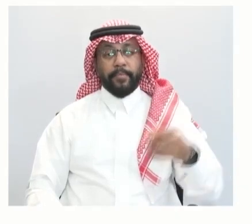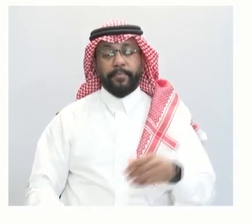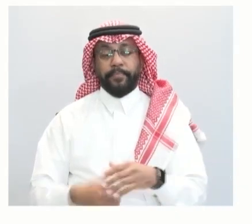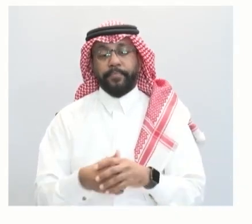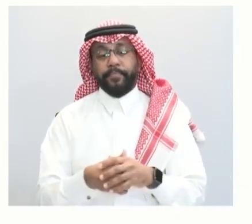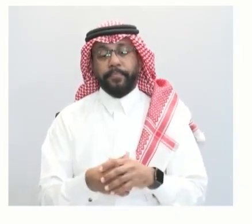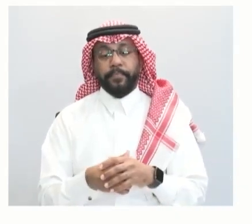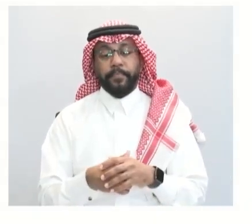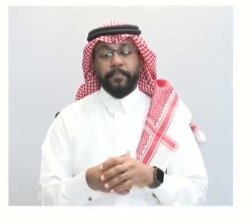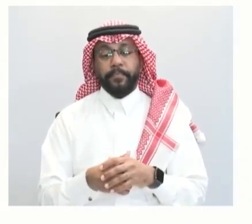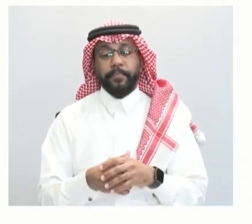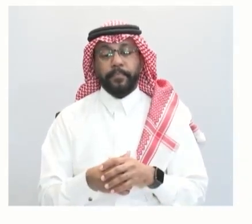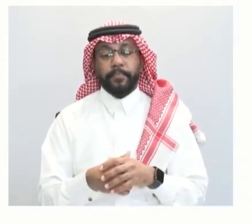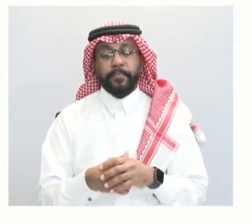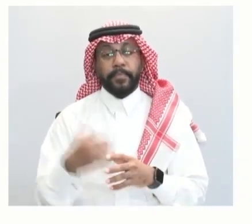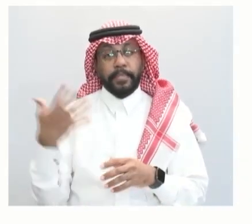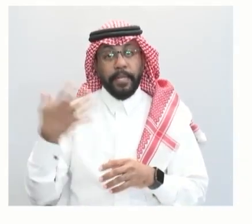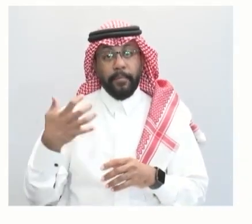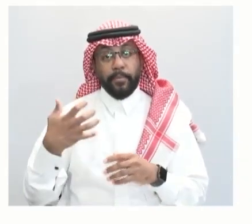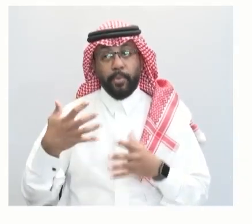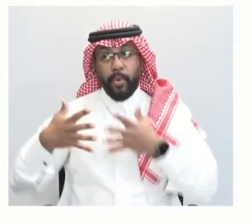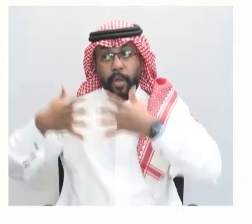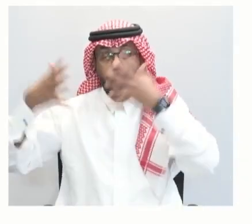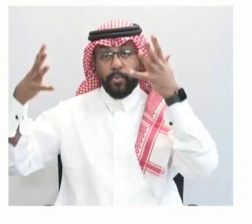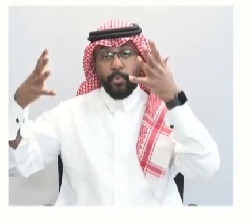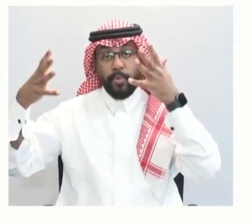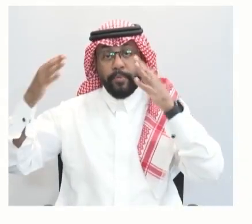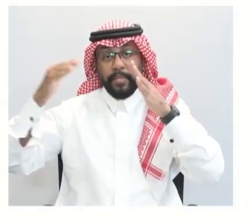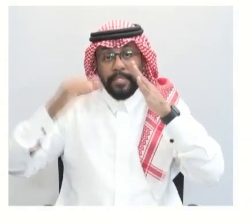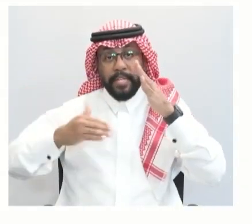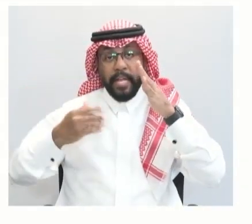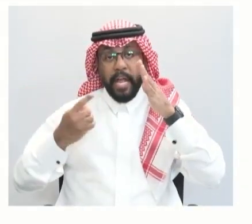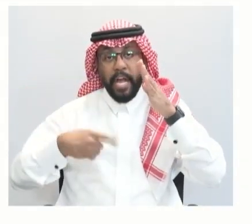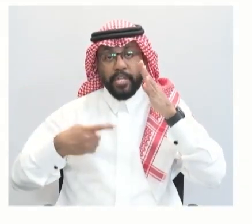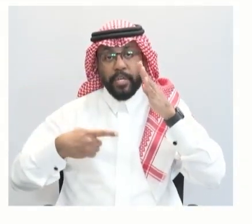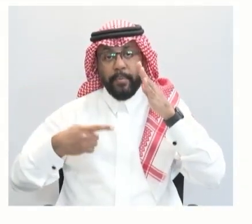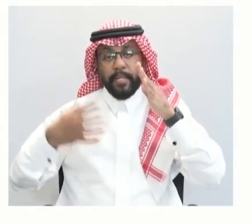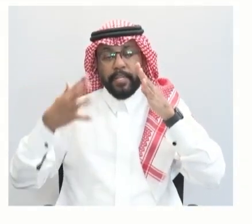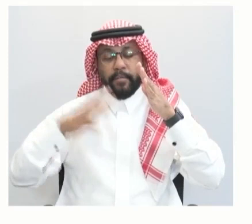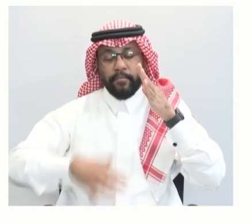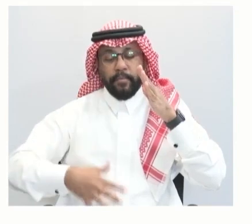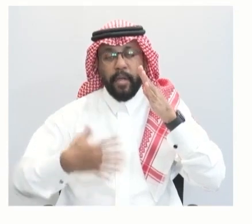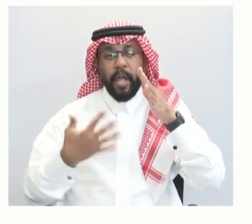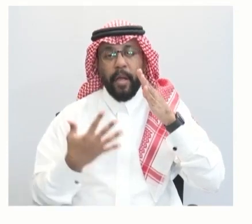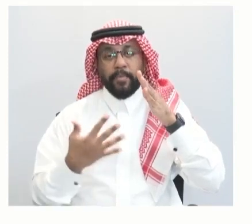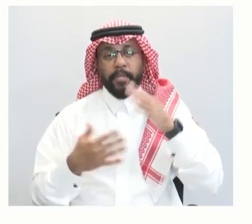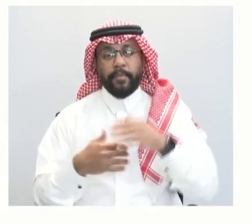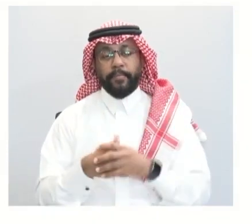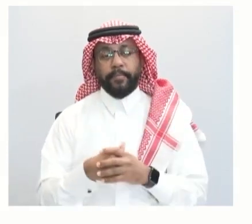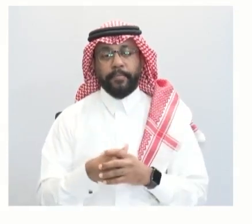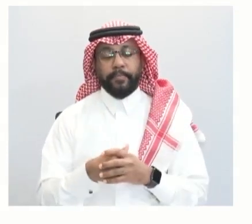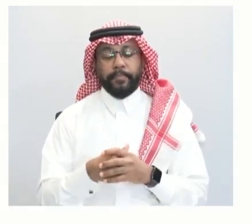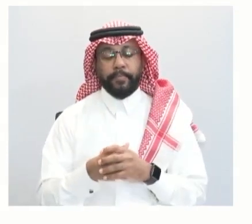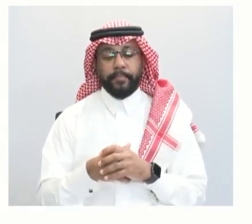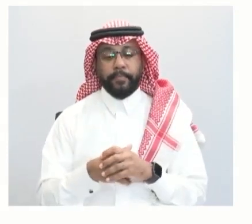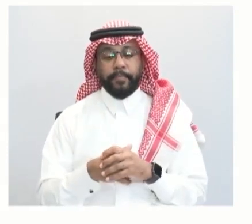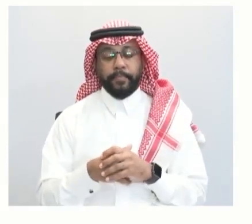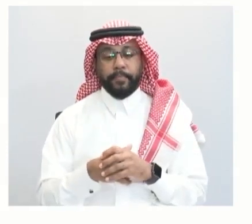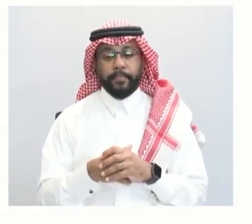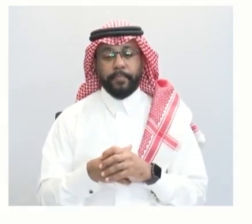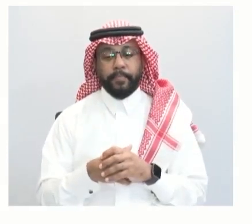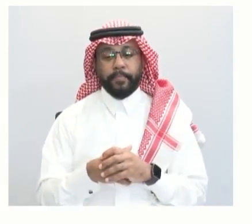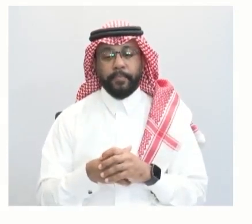القيمه الاكبر 50 ثم الاصغر منها وهو 10 ريالات ثم الاصغر منها وهو خامس ريالات اذا